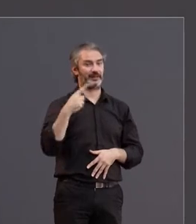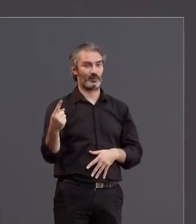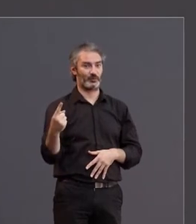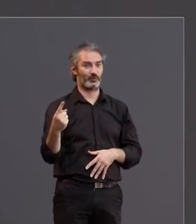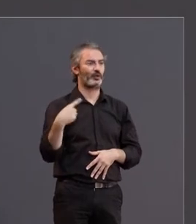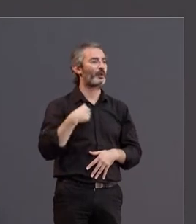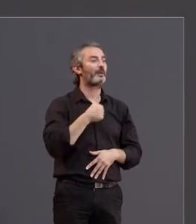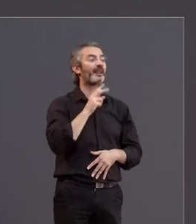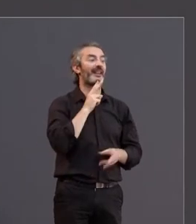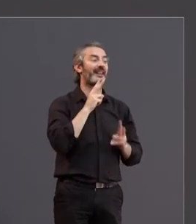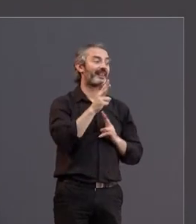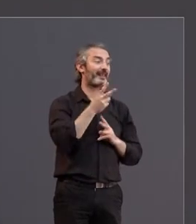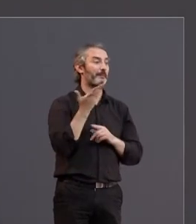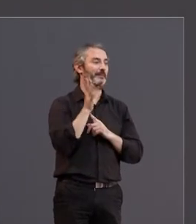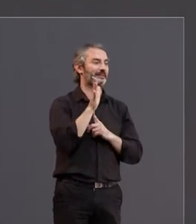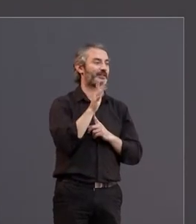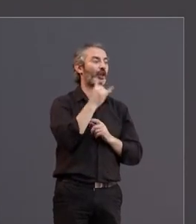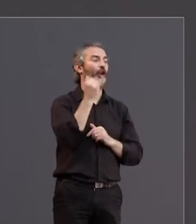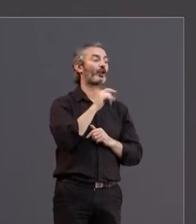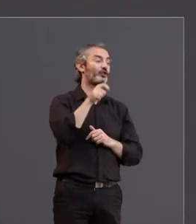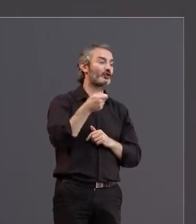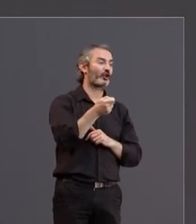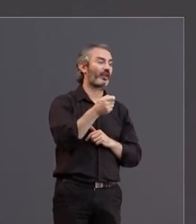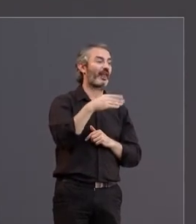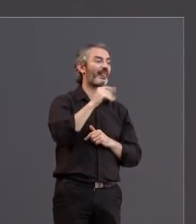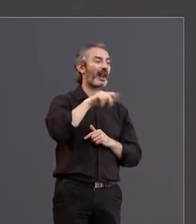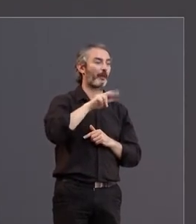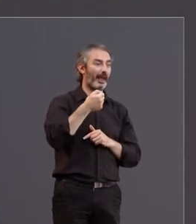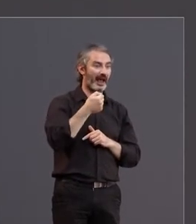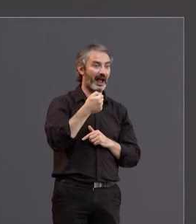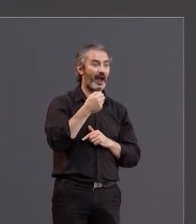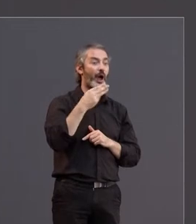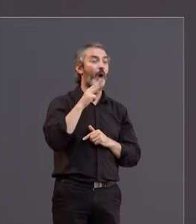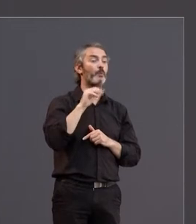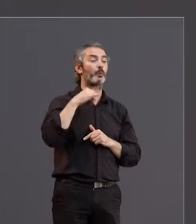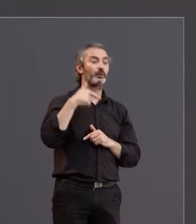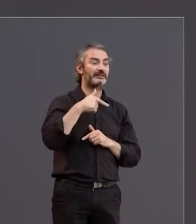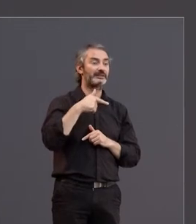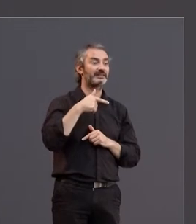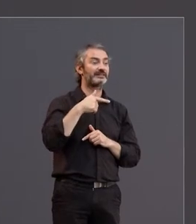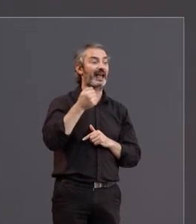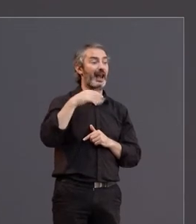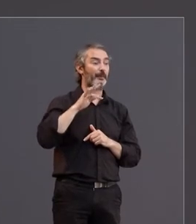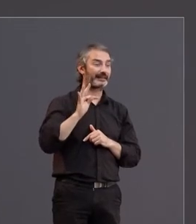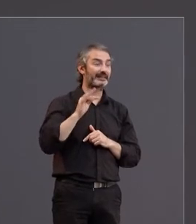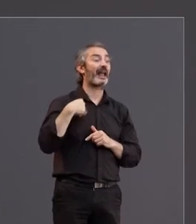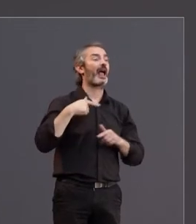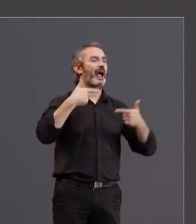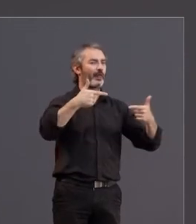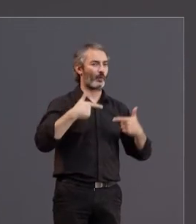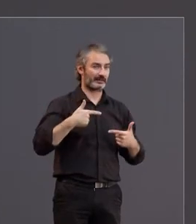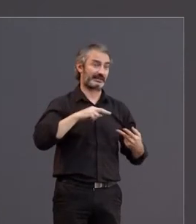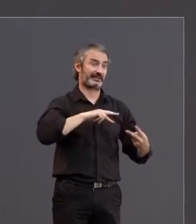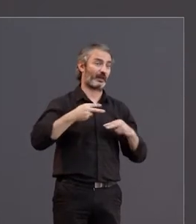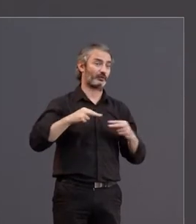primer de tot us els presento, són en Jordi de la Vega Puig i l'Albert Vega Ortega, graduats en traducció i